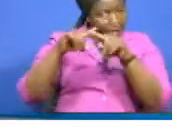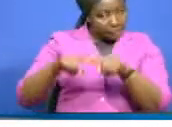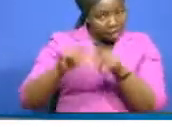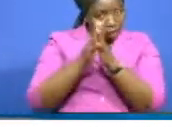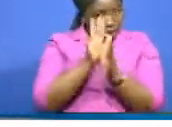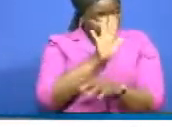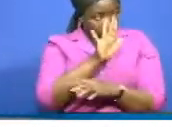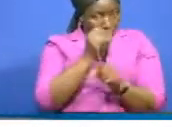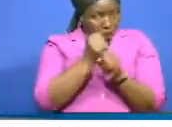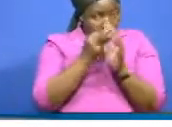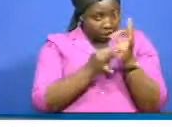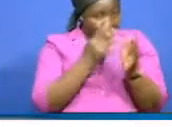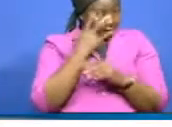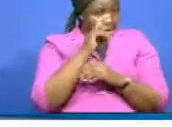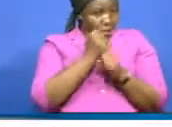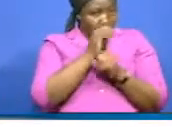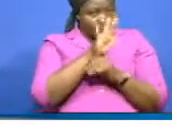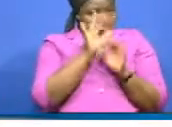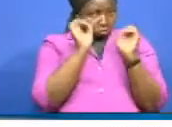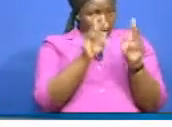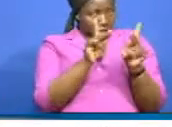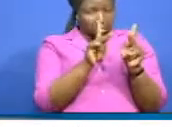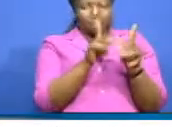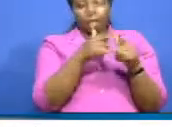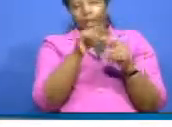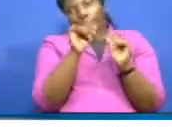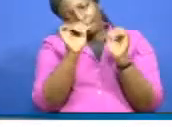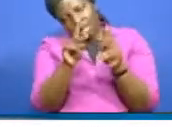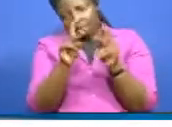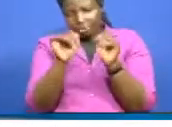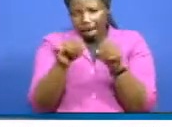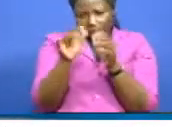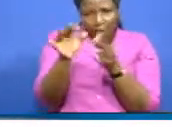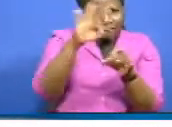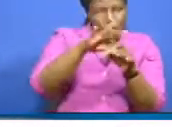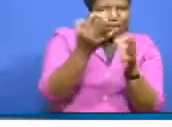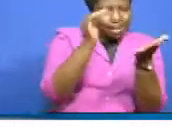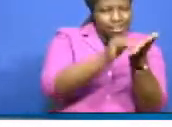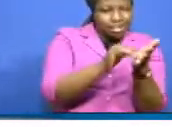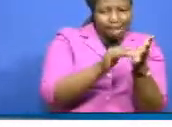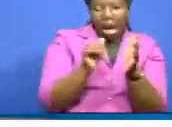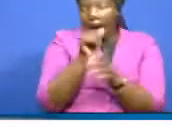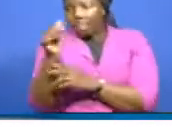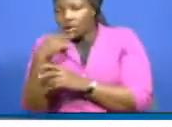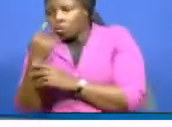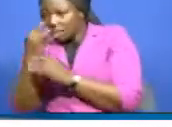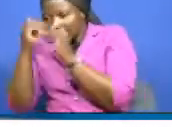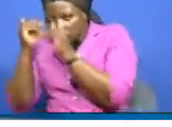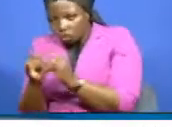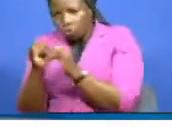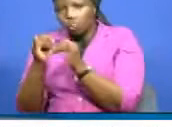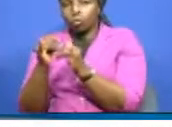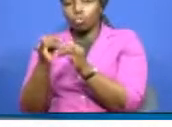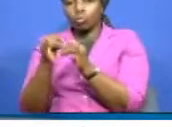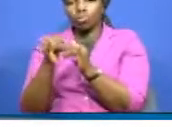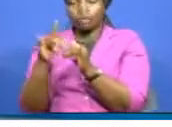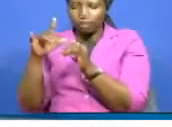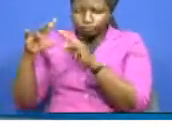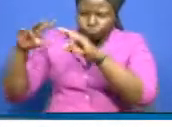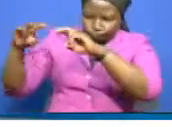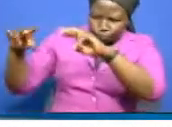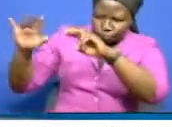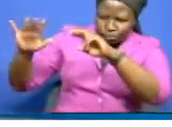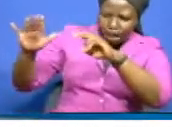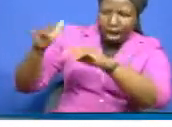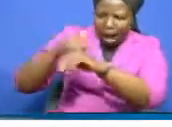sawa, basi wanaweza mrudisha. Na yule ambaye anaanza, wataangalia malengo yake huko, kama ni kwenye bunge, kwenye eneo bunge,